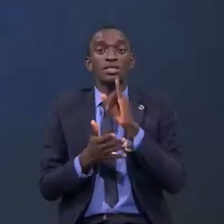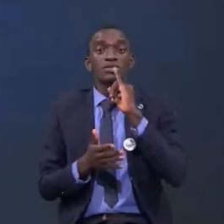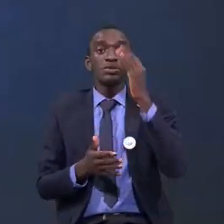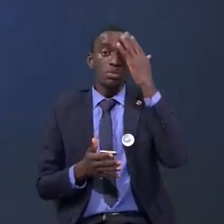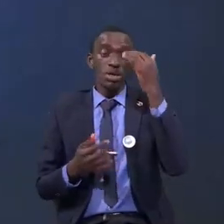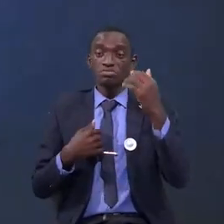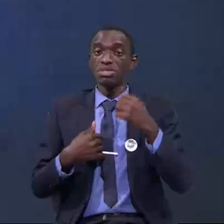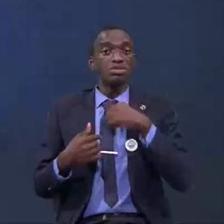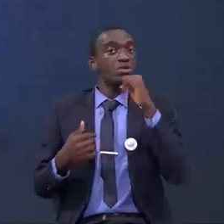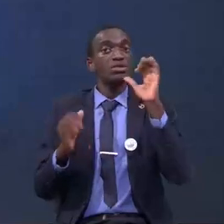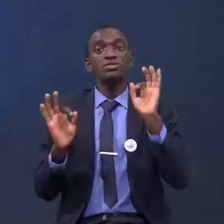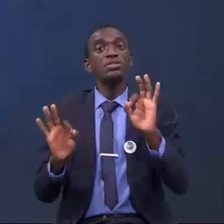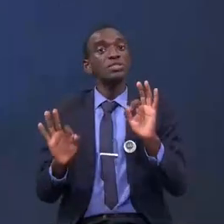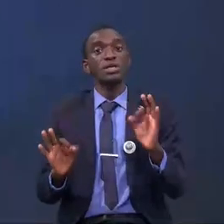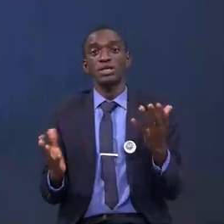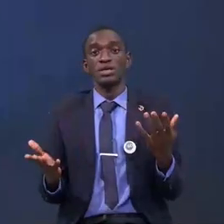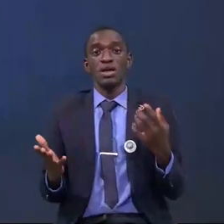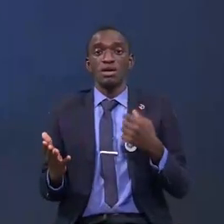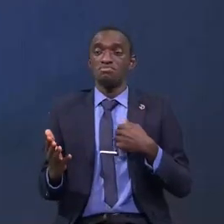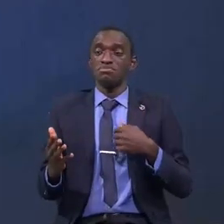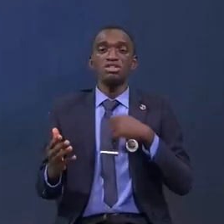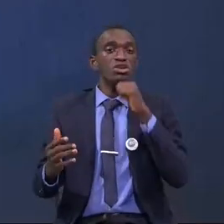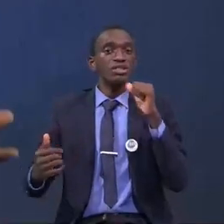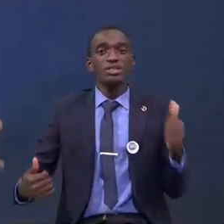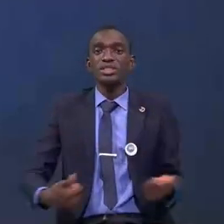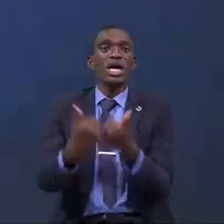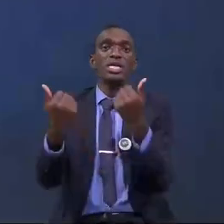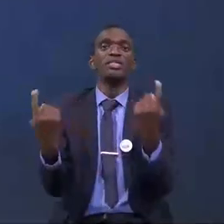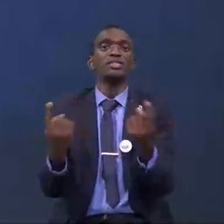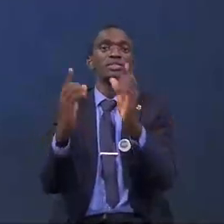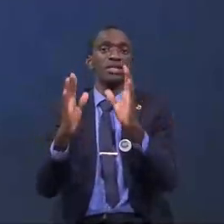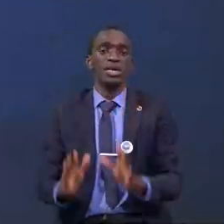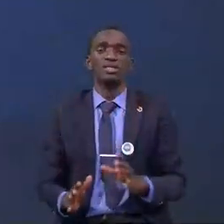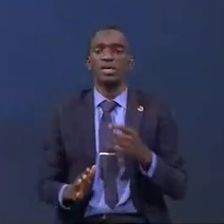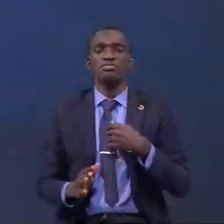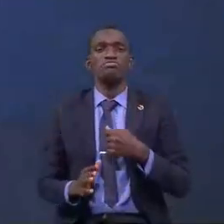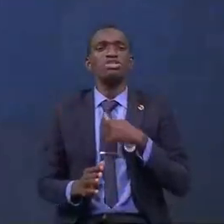C'est pourquoi je dis, je suis perdu. Je n'ai pas pu défier les pécheurs.